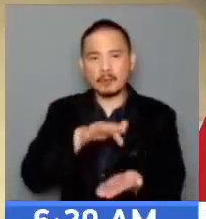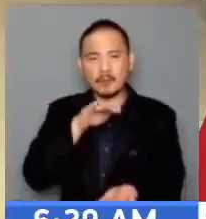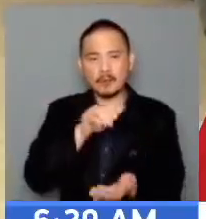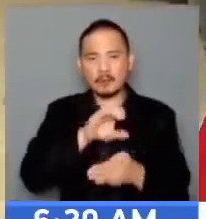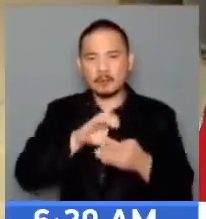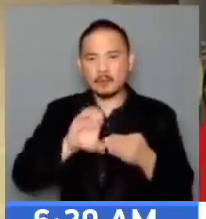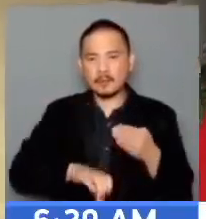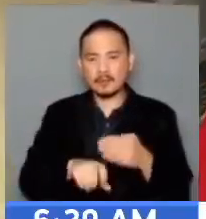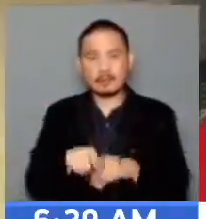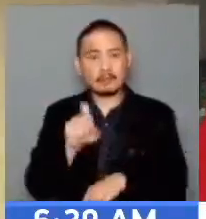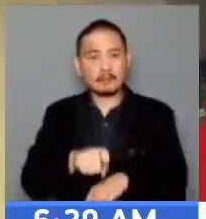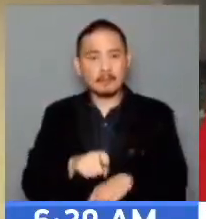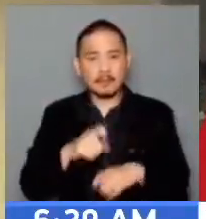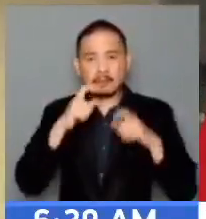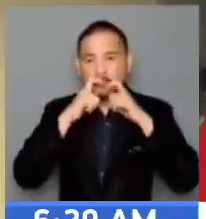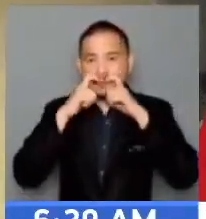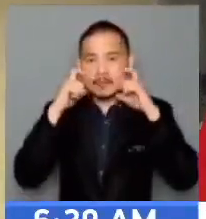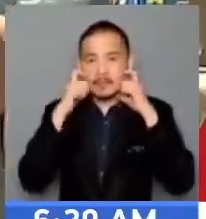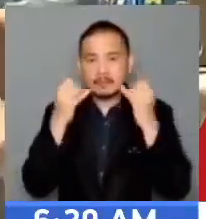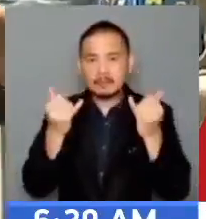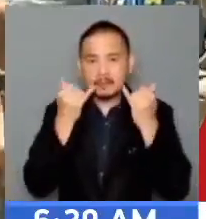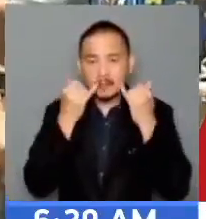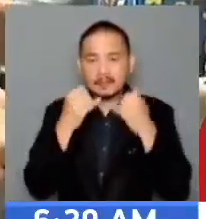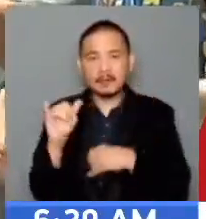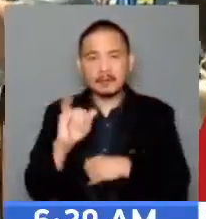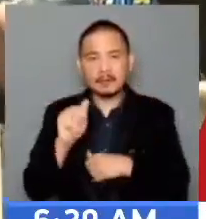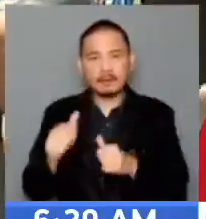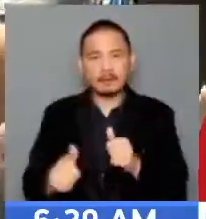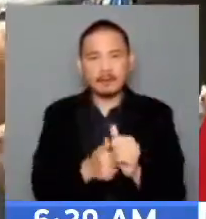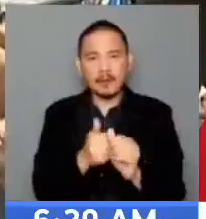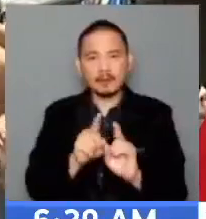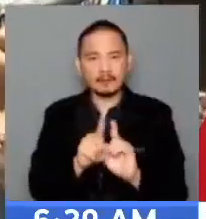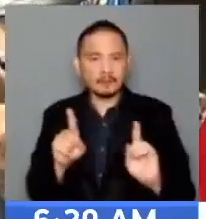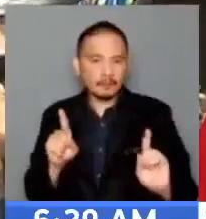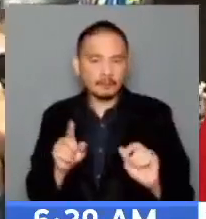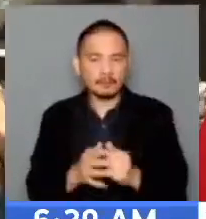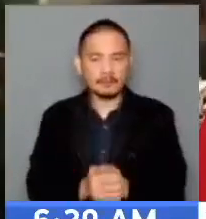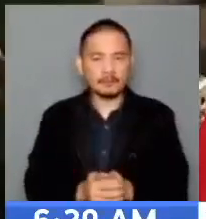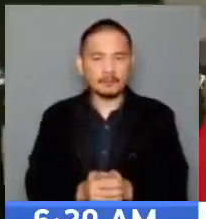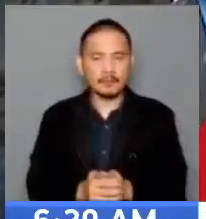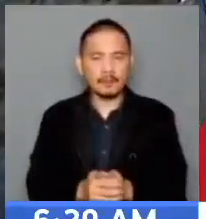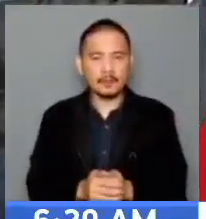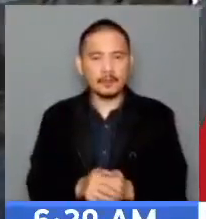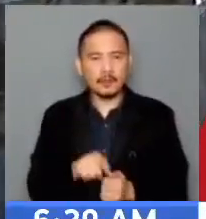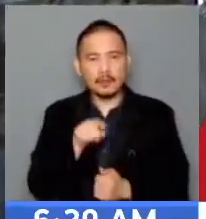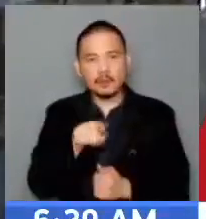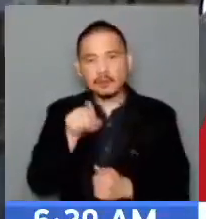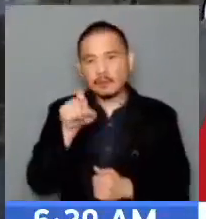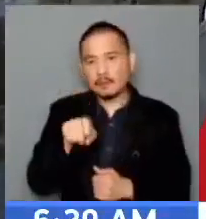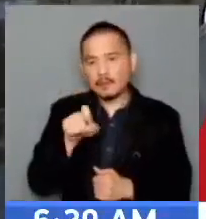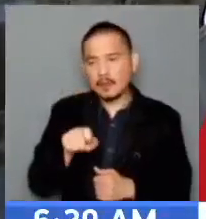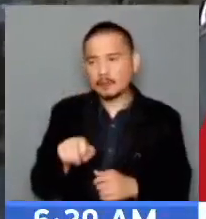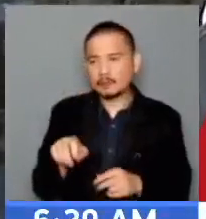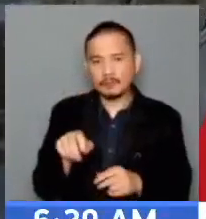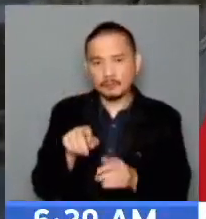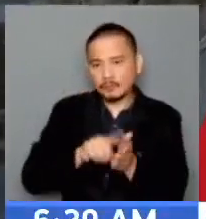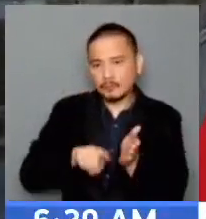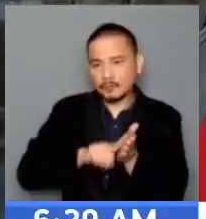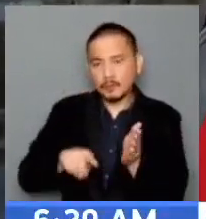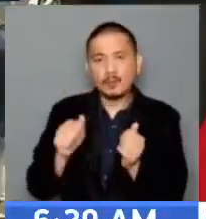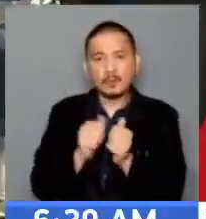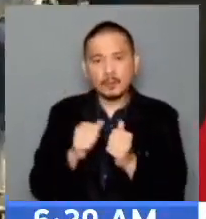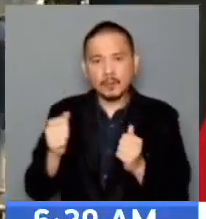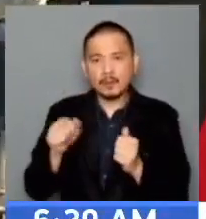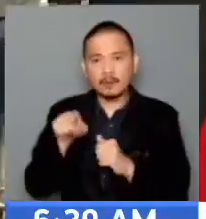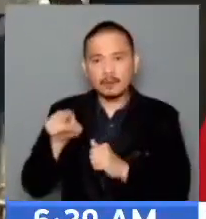at sumunod sa iba pang health protocols. Ugaliing mag-monitor at makipag-ugnayan sa airline sakaling may flight cancellations. Kahapon